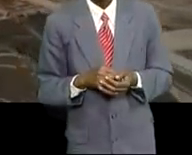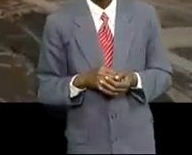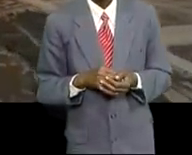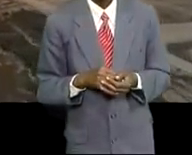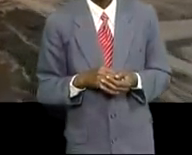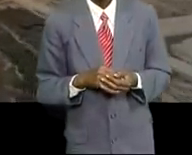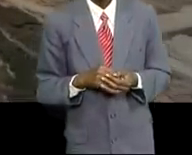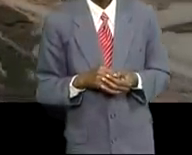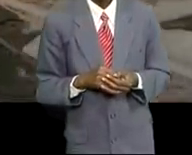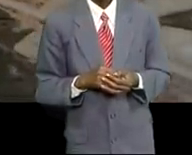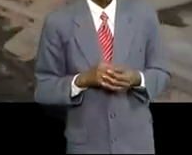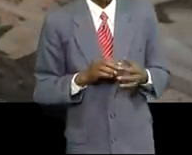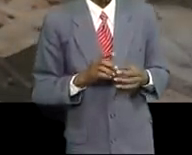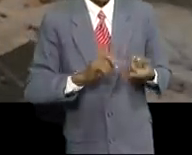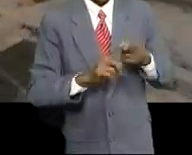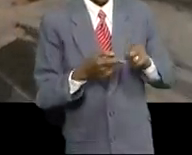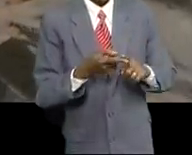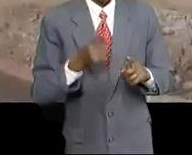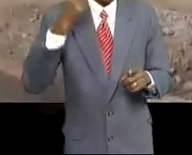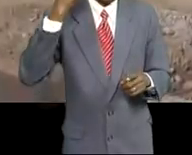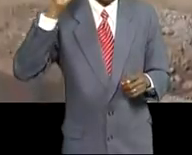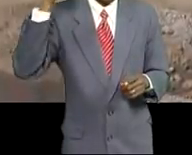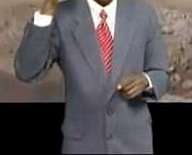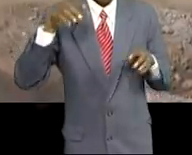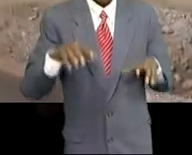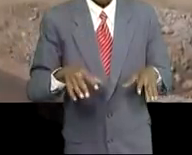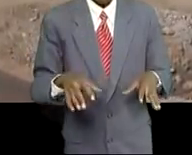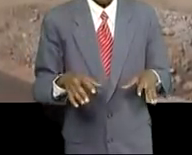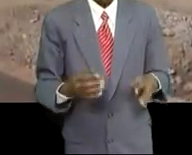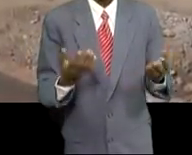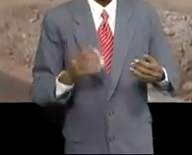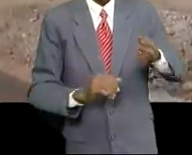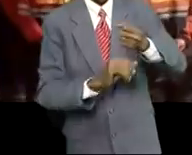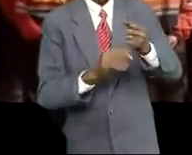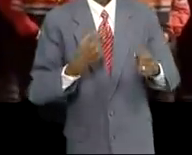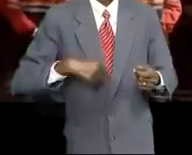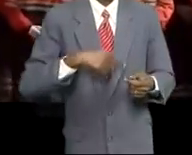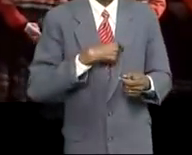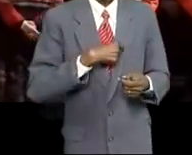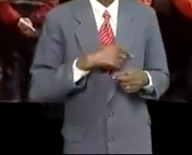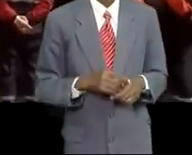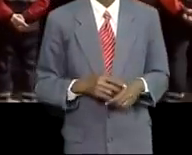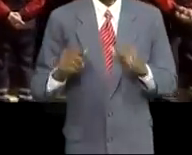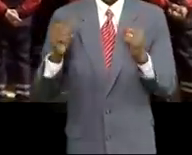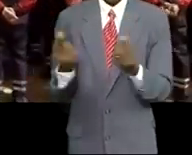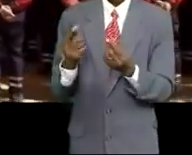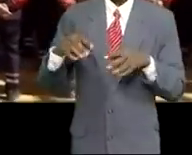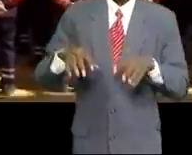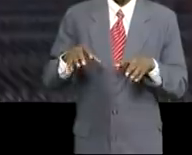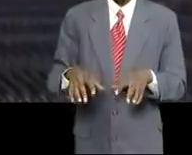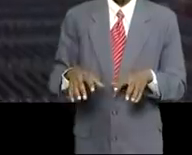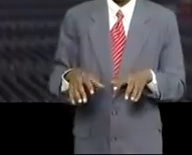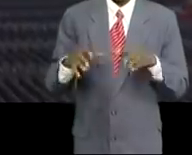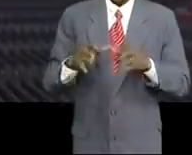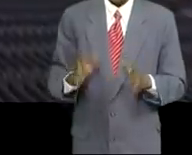du gouvernement congolais dans la réalisation de plusieurs travaux d'infrastructure. La Sino-Congolaise des mines a entamé à